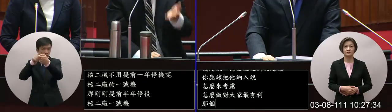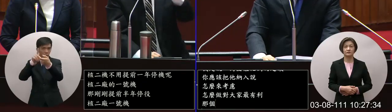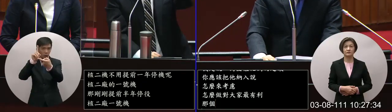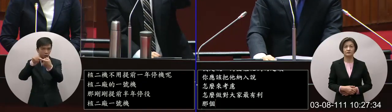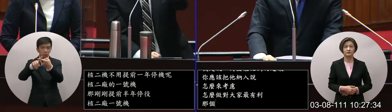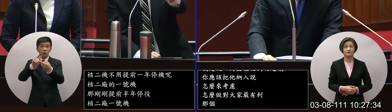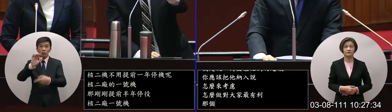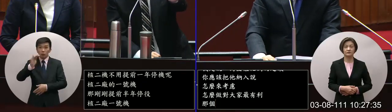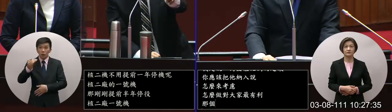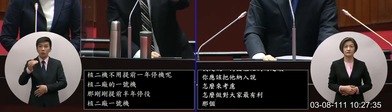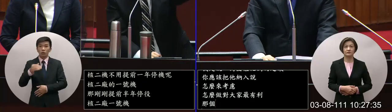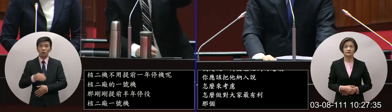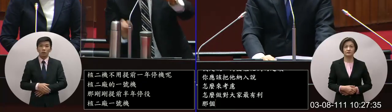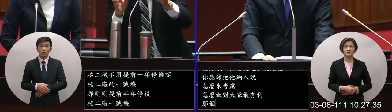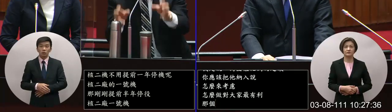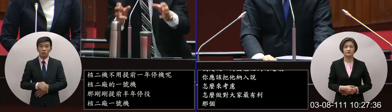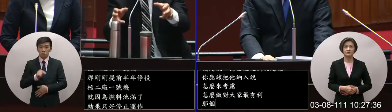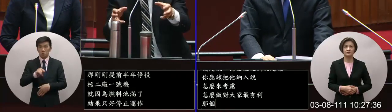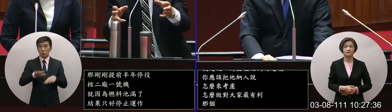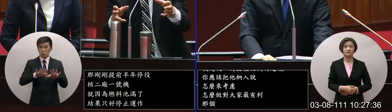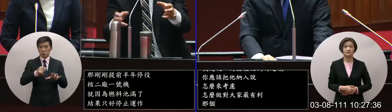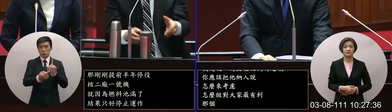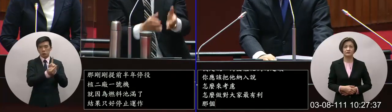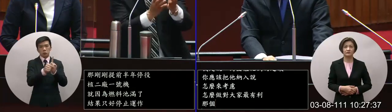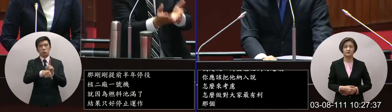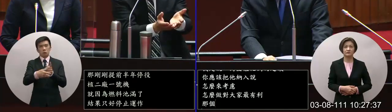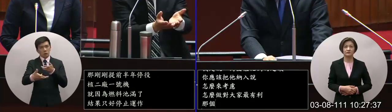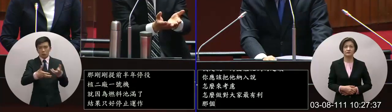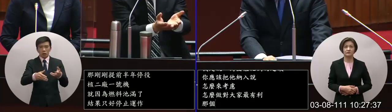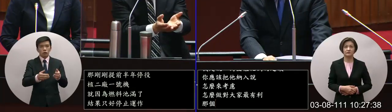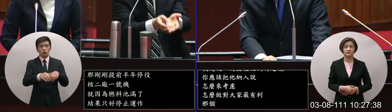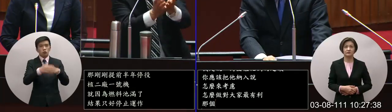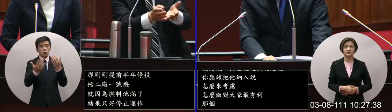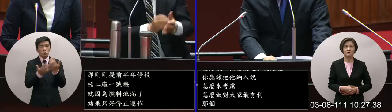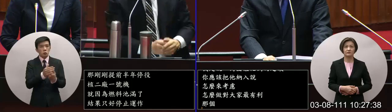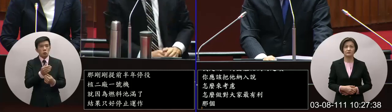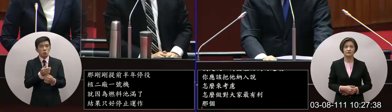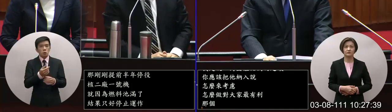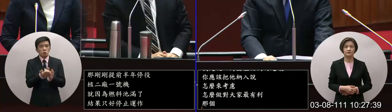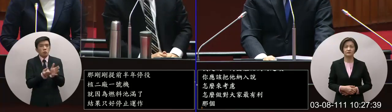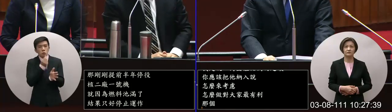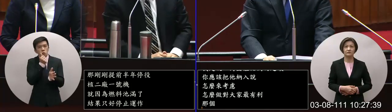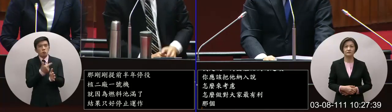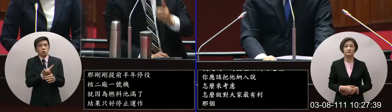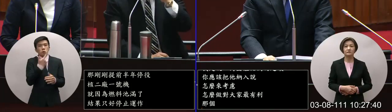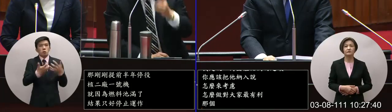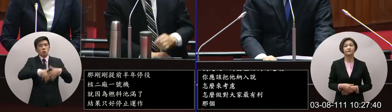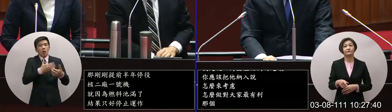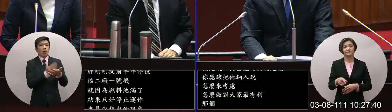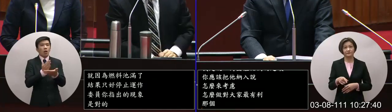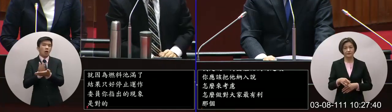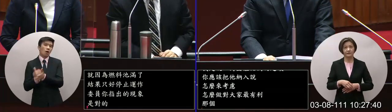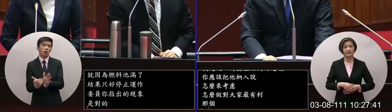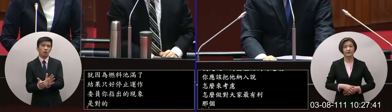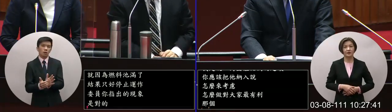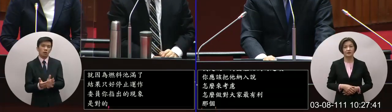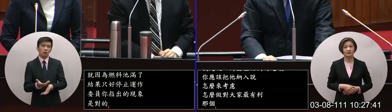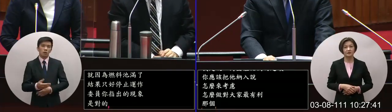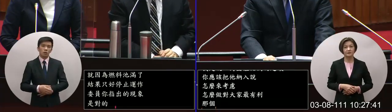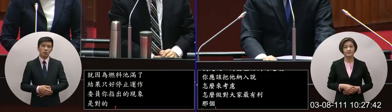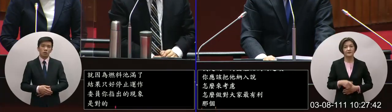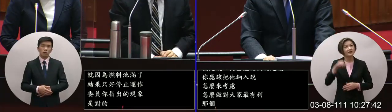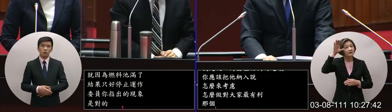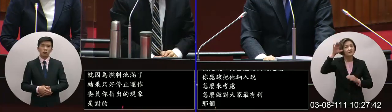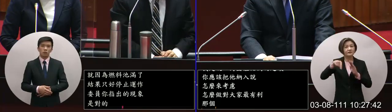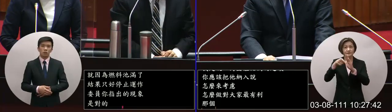是燃这个现在在运作的都提前把它停机了， 那个 是这样。 那